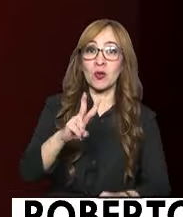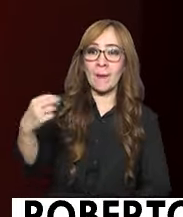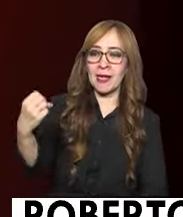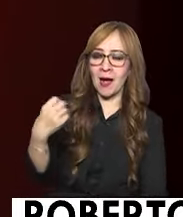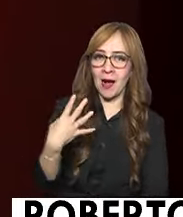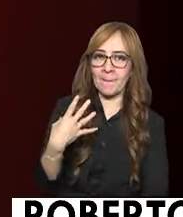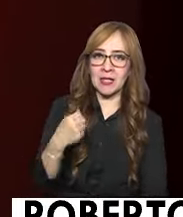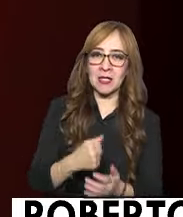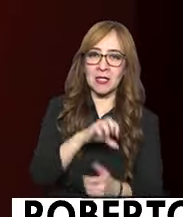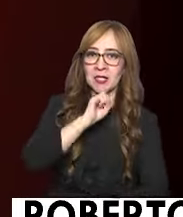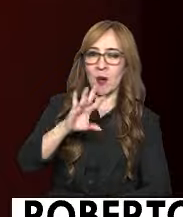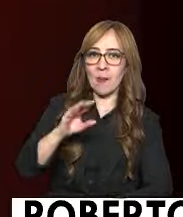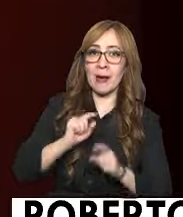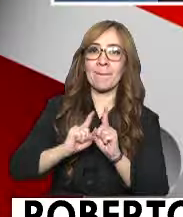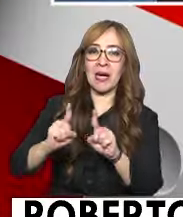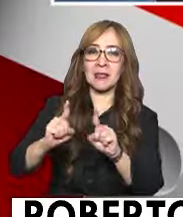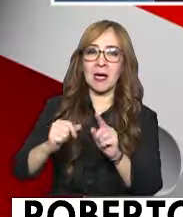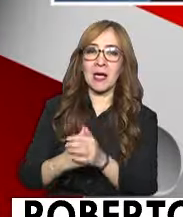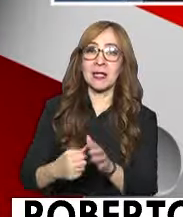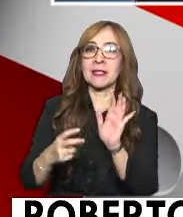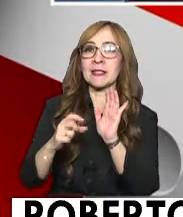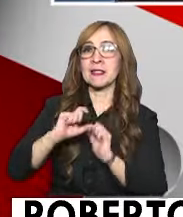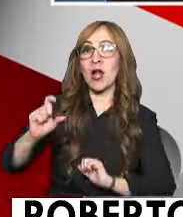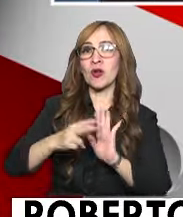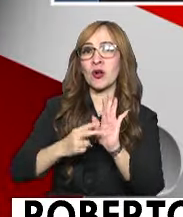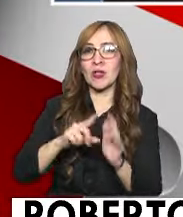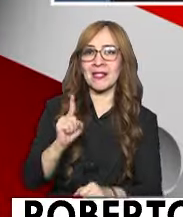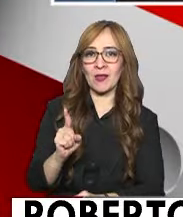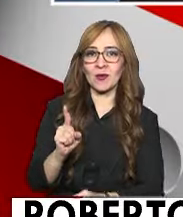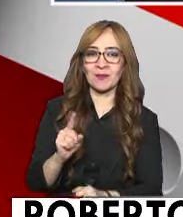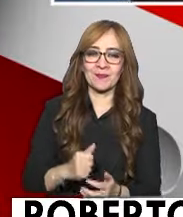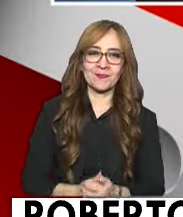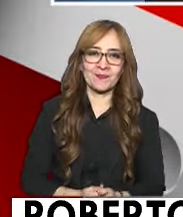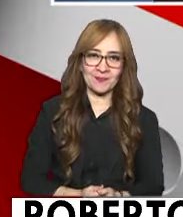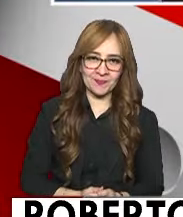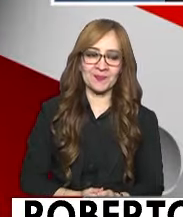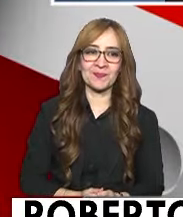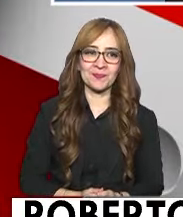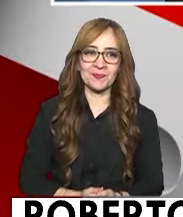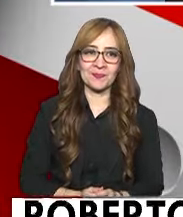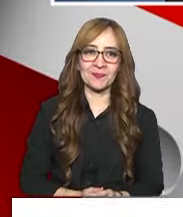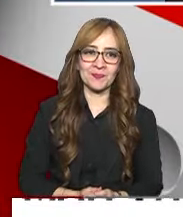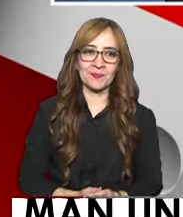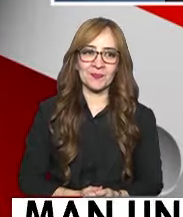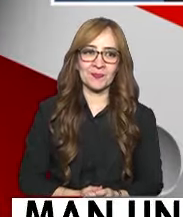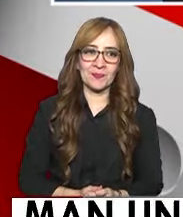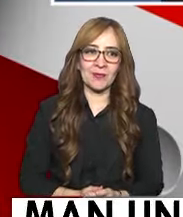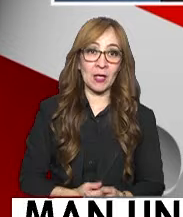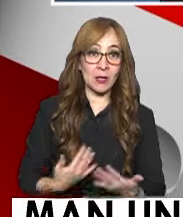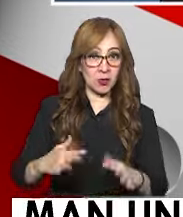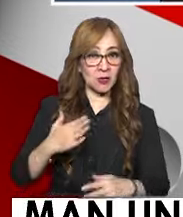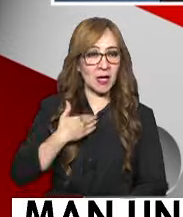paslon nomor urut 1 waktu anda 1 menit untuk menanggapi silakan terima kasih eh setelah